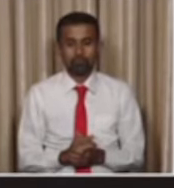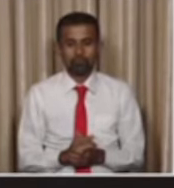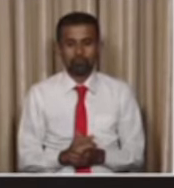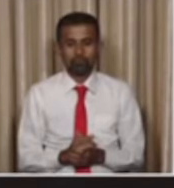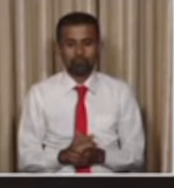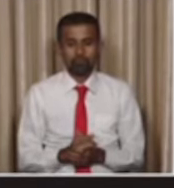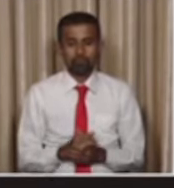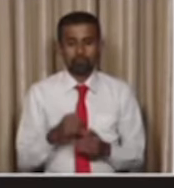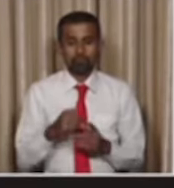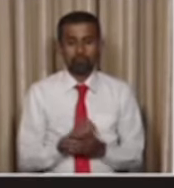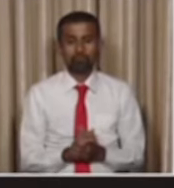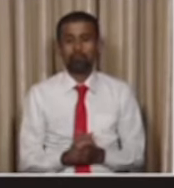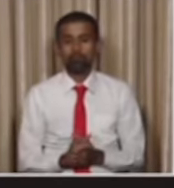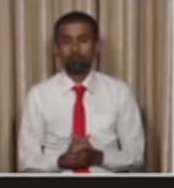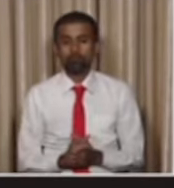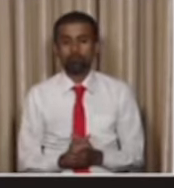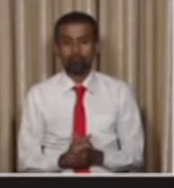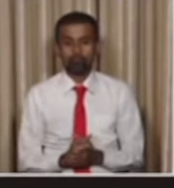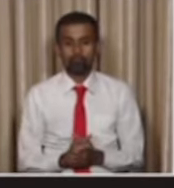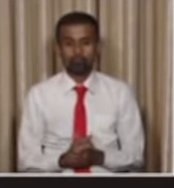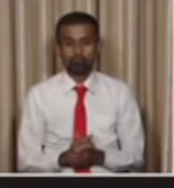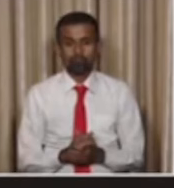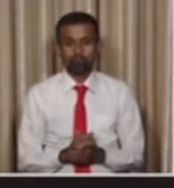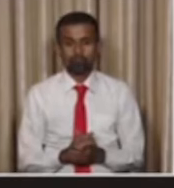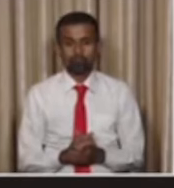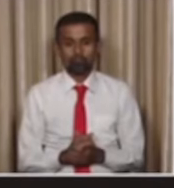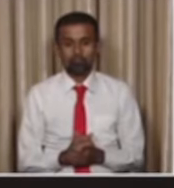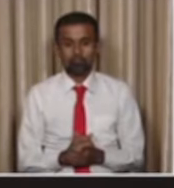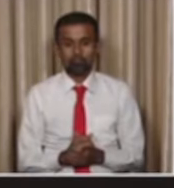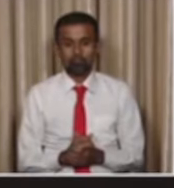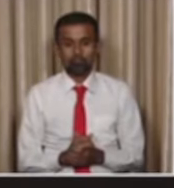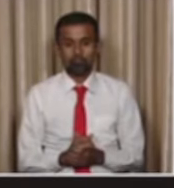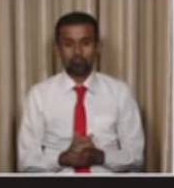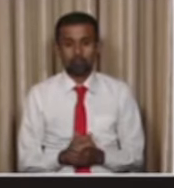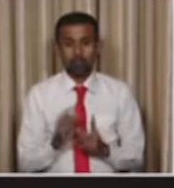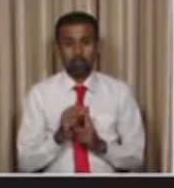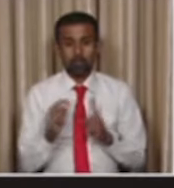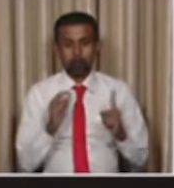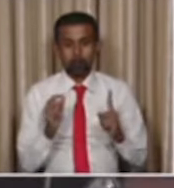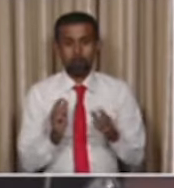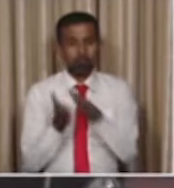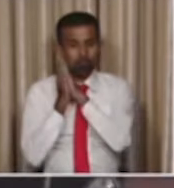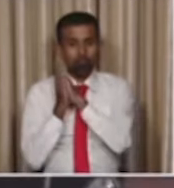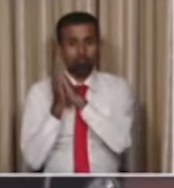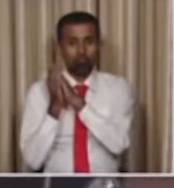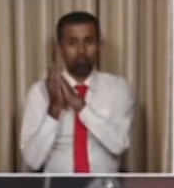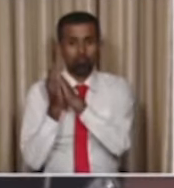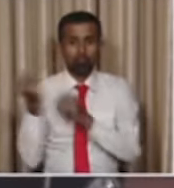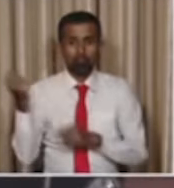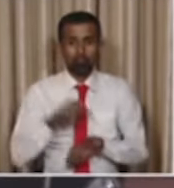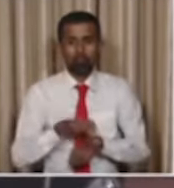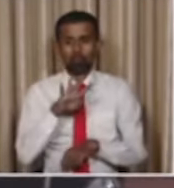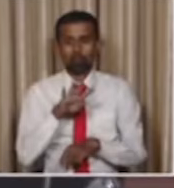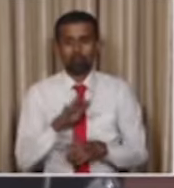මේ කිරියල් ලැබතුමා ඇහෙන්නේ නෑනේ ඔව් කිරියල් ලැබතුමා අල බුදි පාර්ලිමේන්තුවේ බුදි ගේට එනවා පහ හතරට විතර